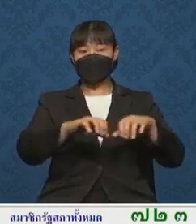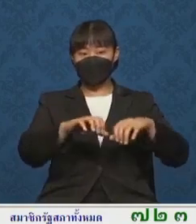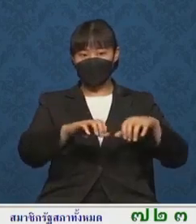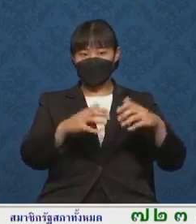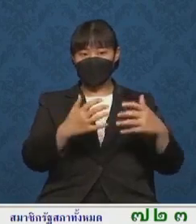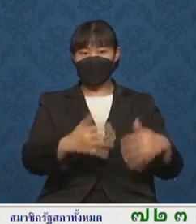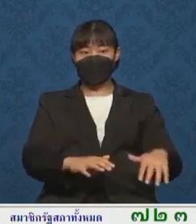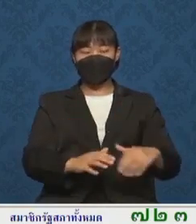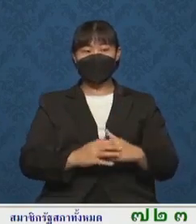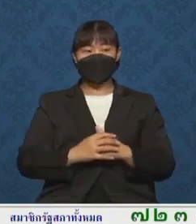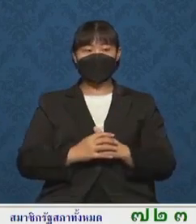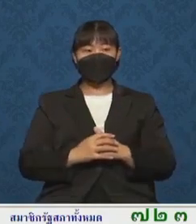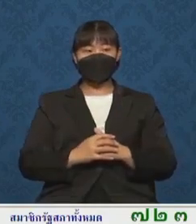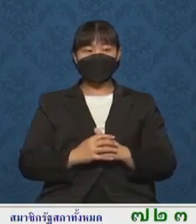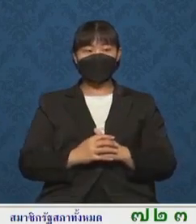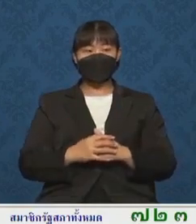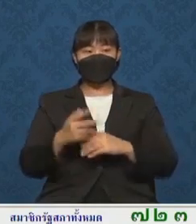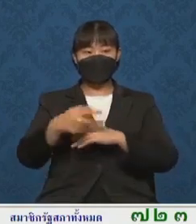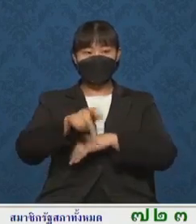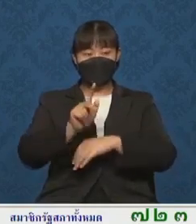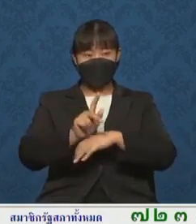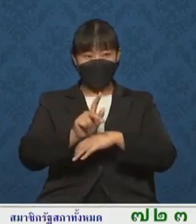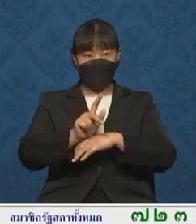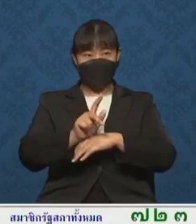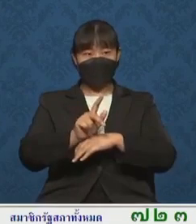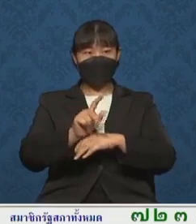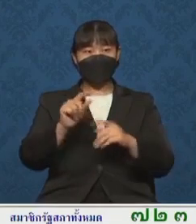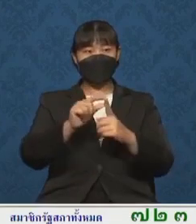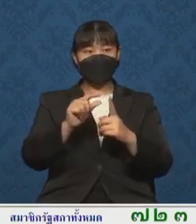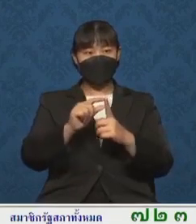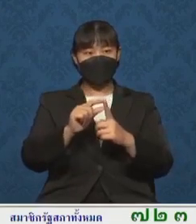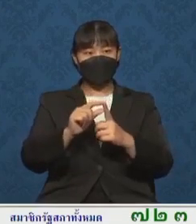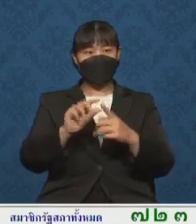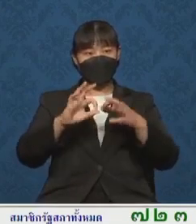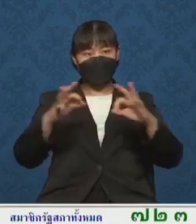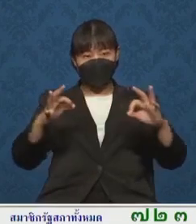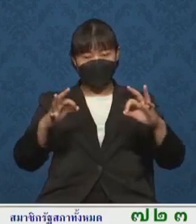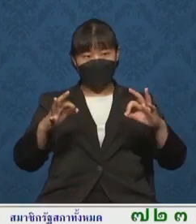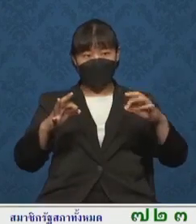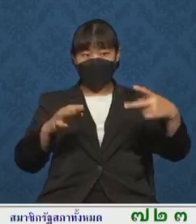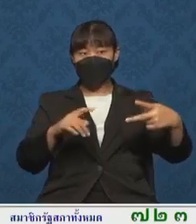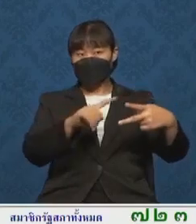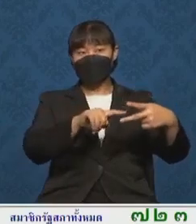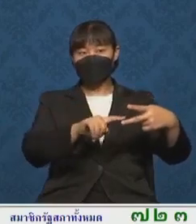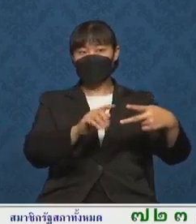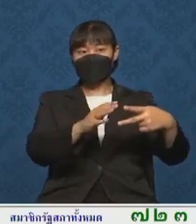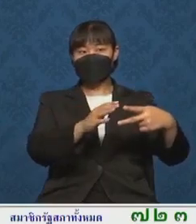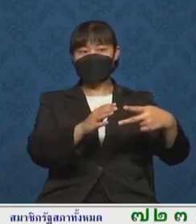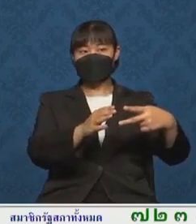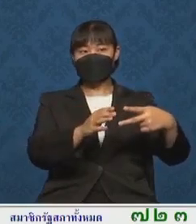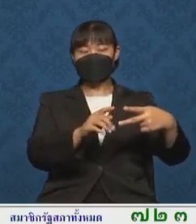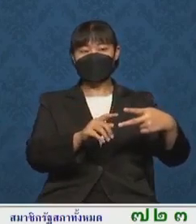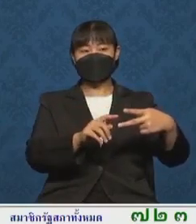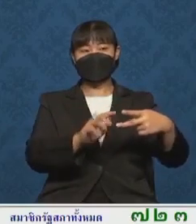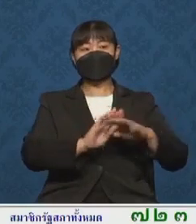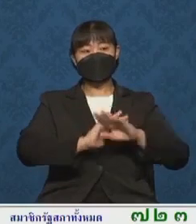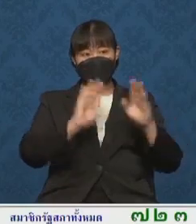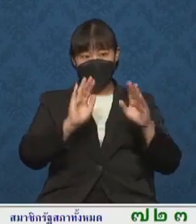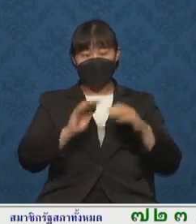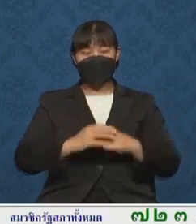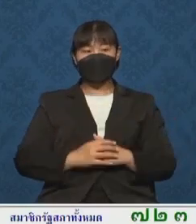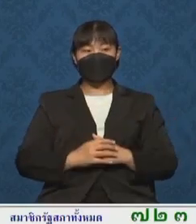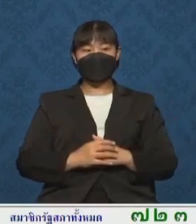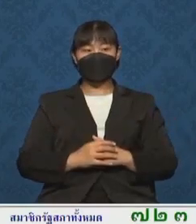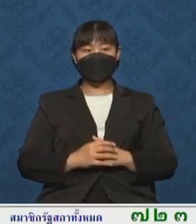ถ้าเธอท่านนะครับตรงต้นหอมประโยคก็ที่ใหม่เลยฮะทั้งสองประโยคครับกัปตันปัญหาต้องวินิจฉัยถอดนะครับครับ